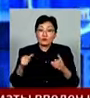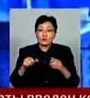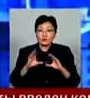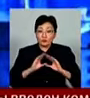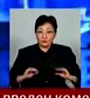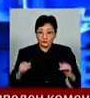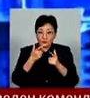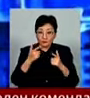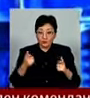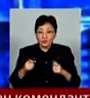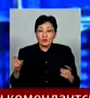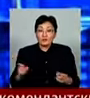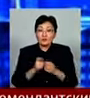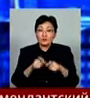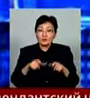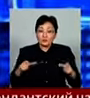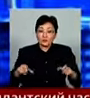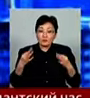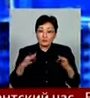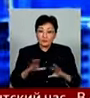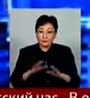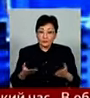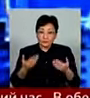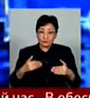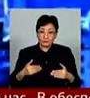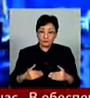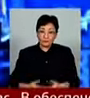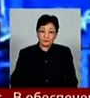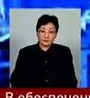Қоғам қайраткерлері арандатушыларға жол бермеуге шақырып жатыр.